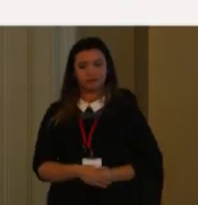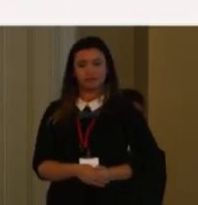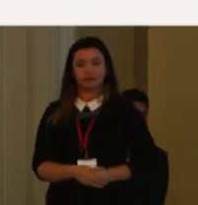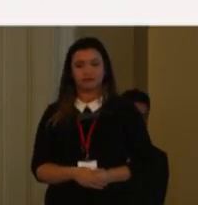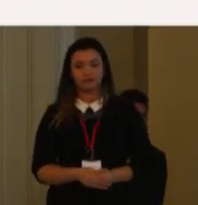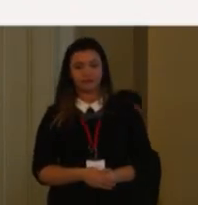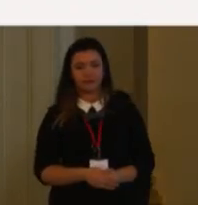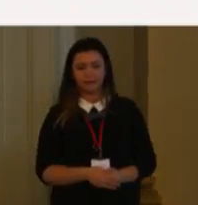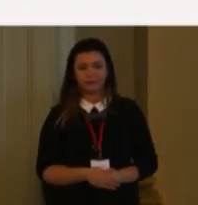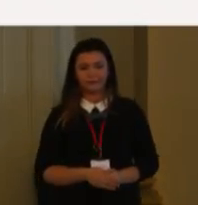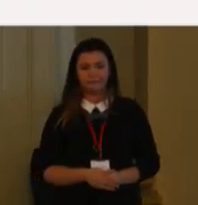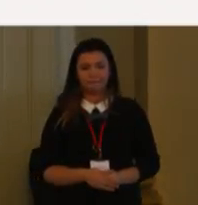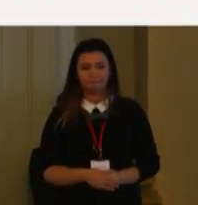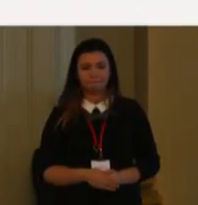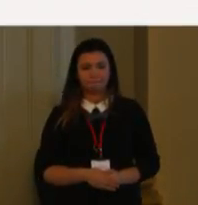discussion.